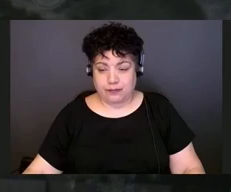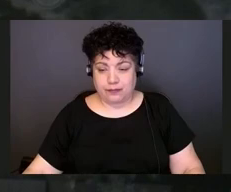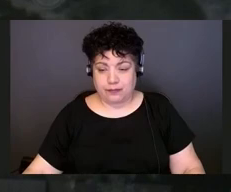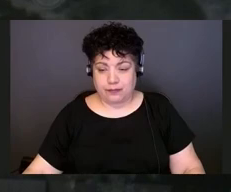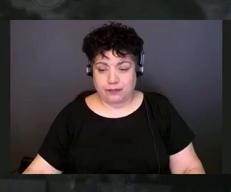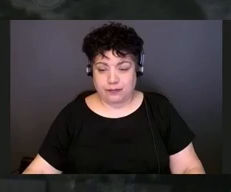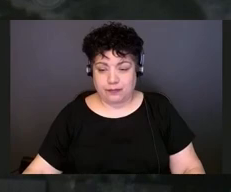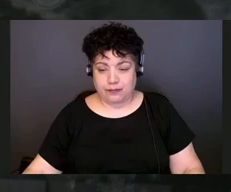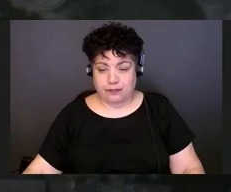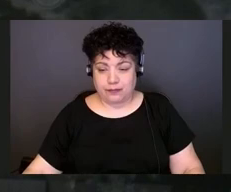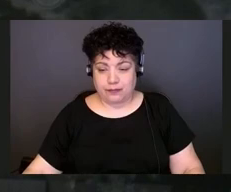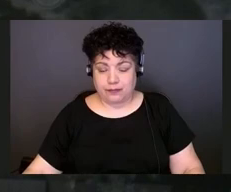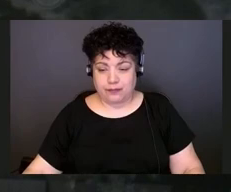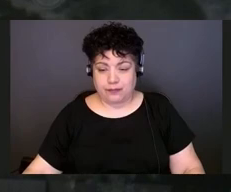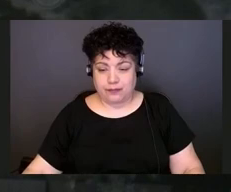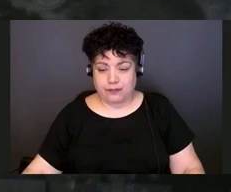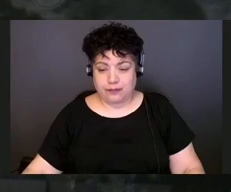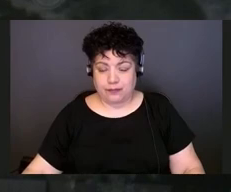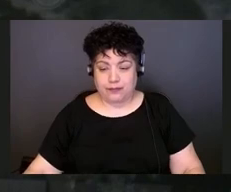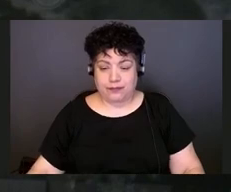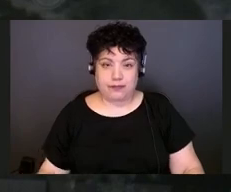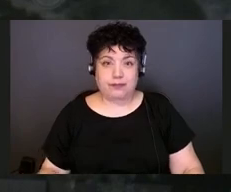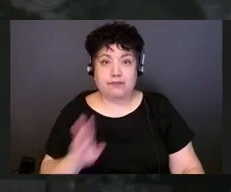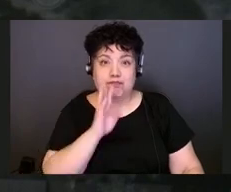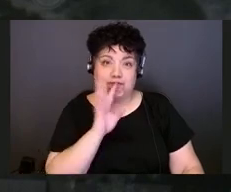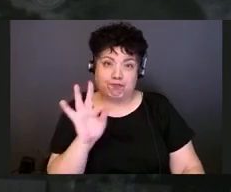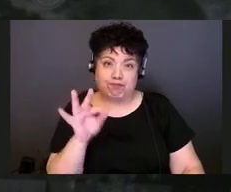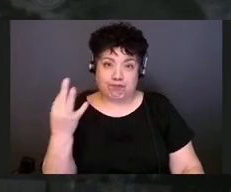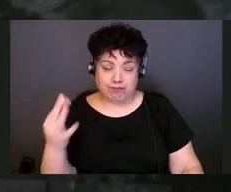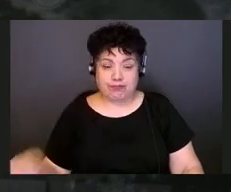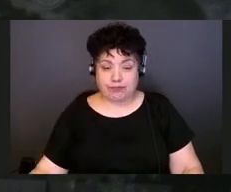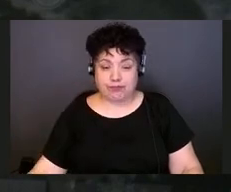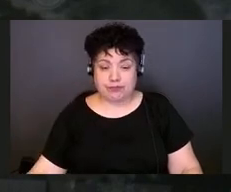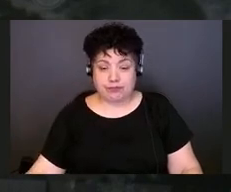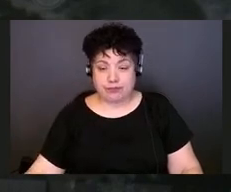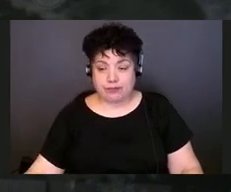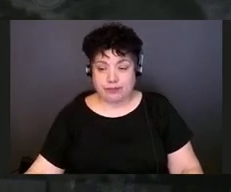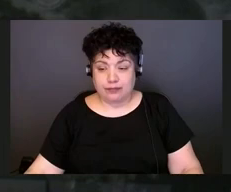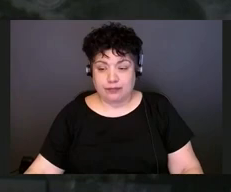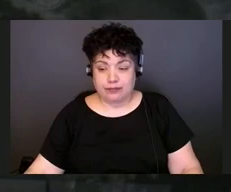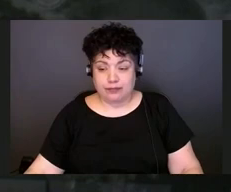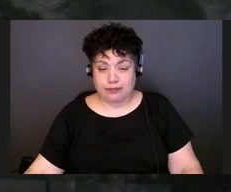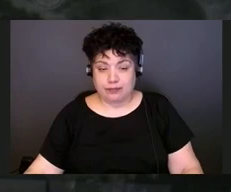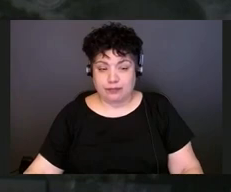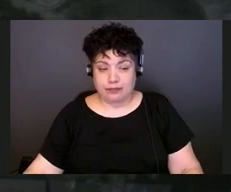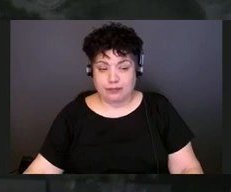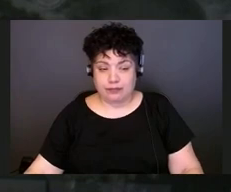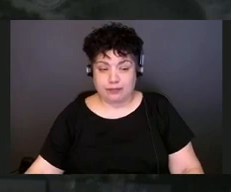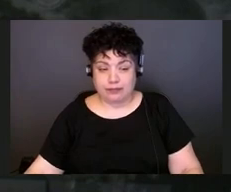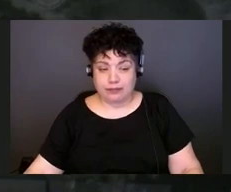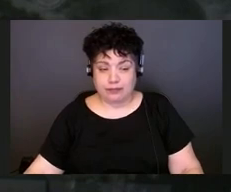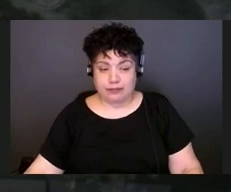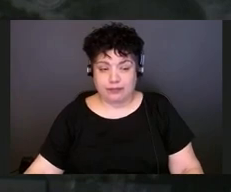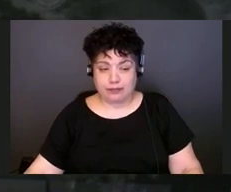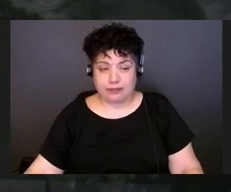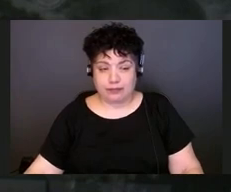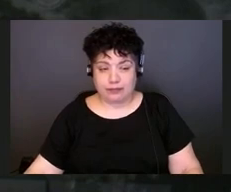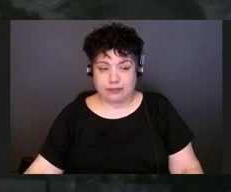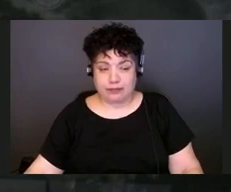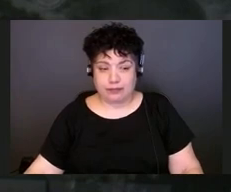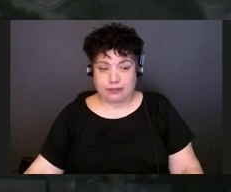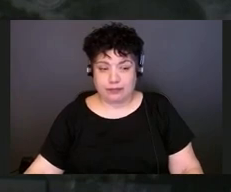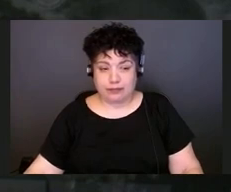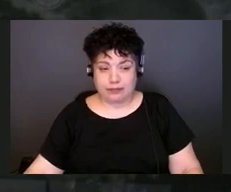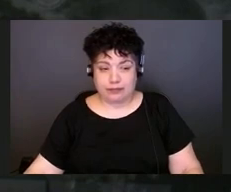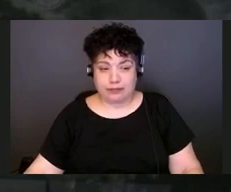les changements climatiques et sur le fait que cette question urgente ne devrait pas être séparée des questions de justice